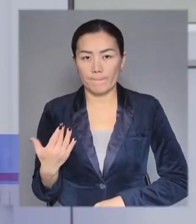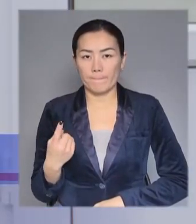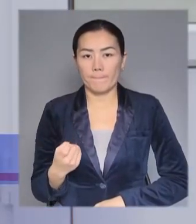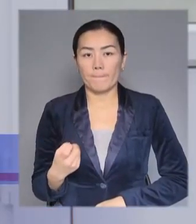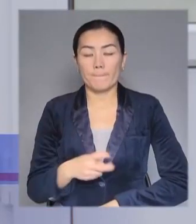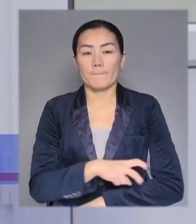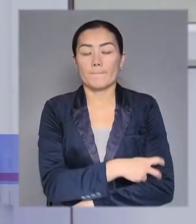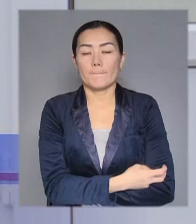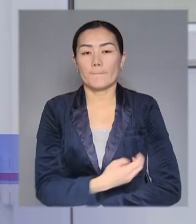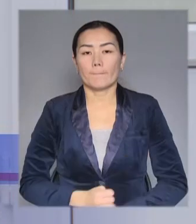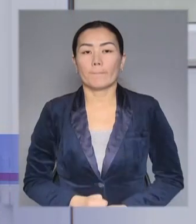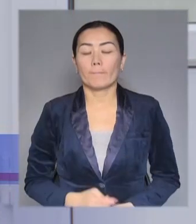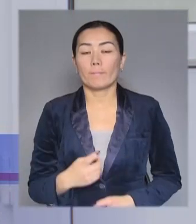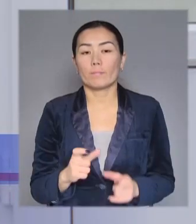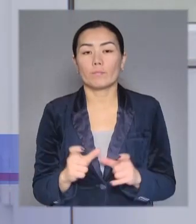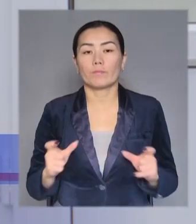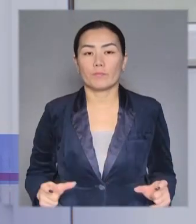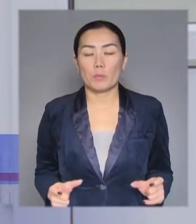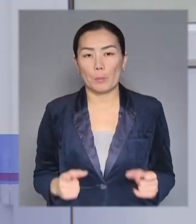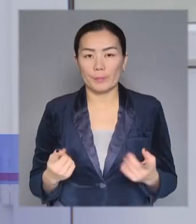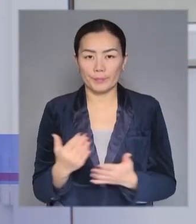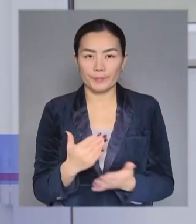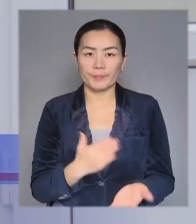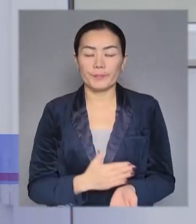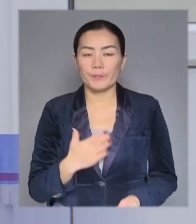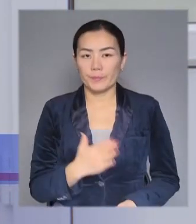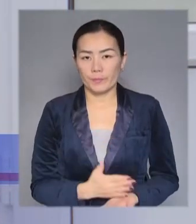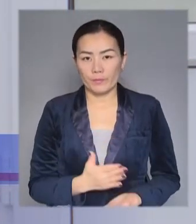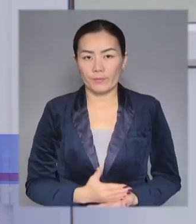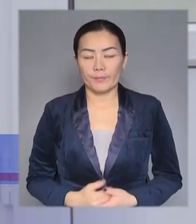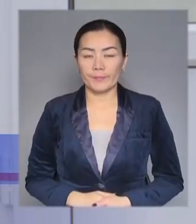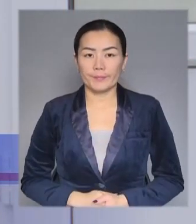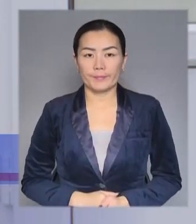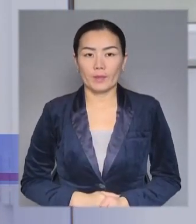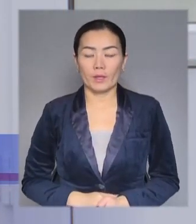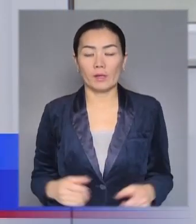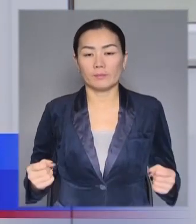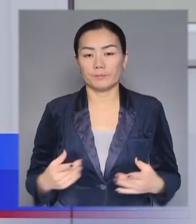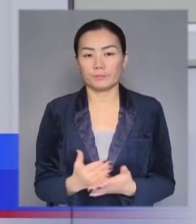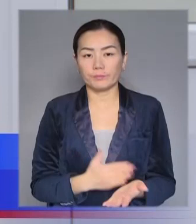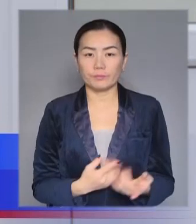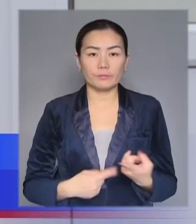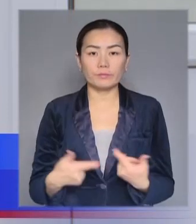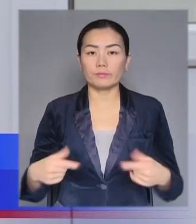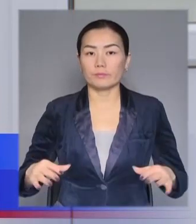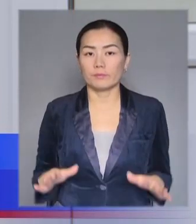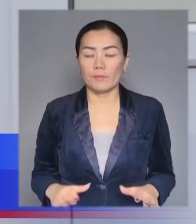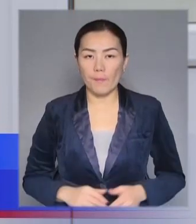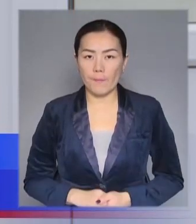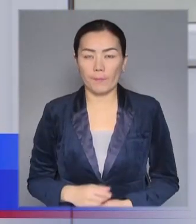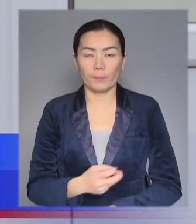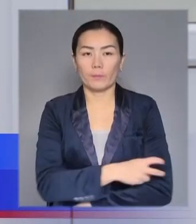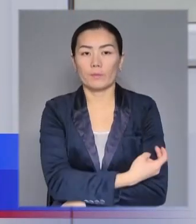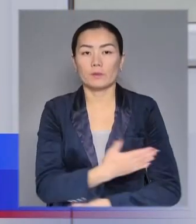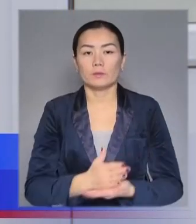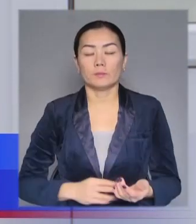100 аурухана, 100 мектеп деген үлкен бағдарламасы бар. Сол бағдарламаға сәйкес осы қай жерде